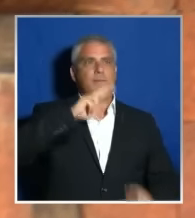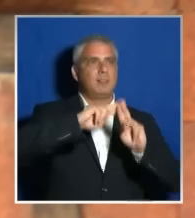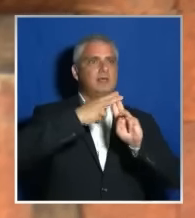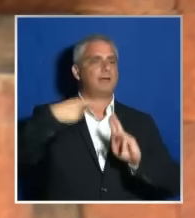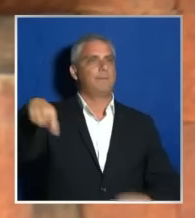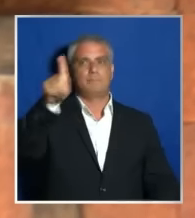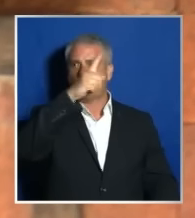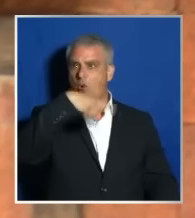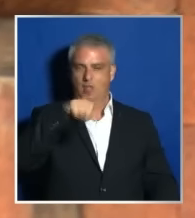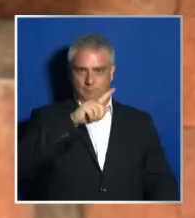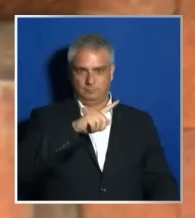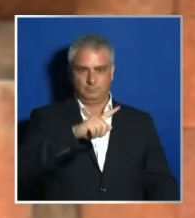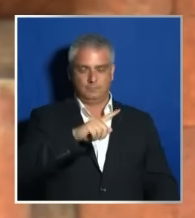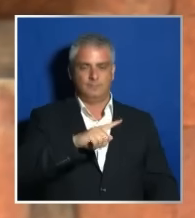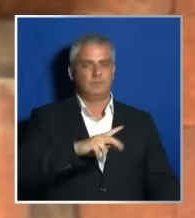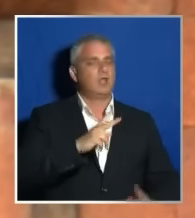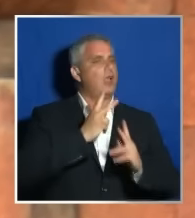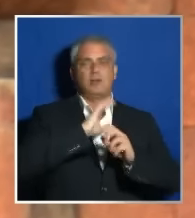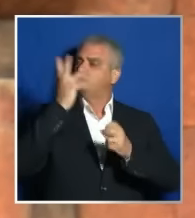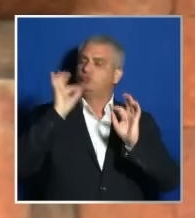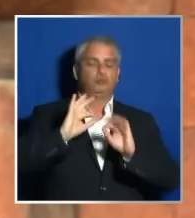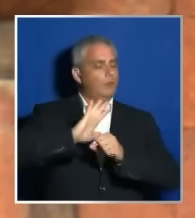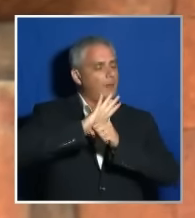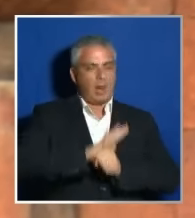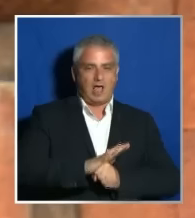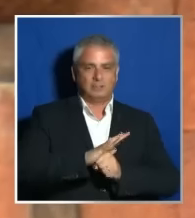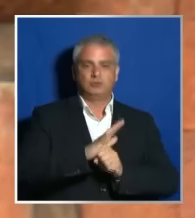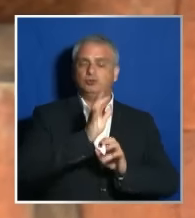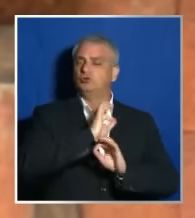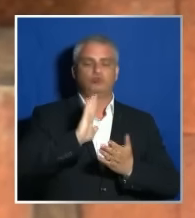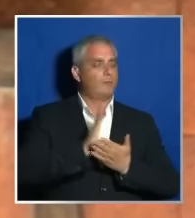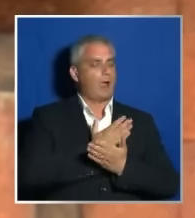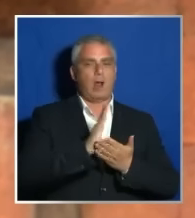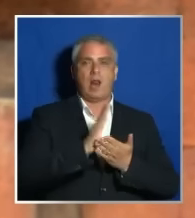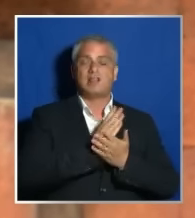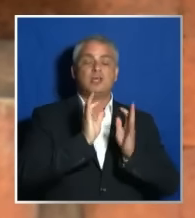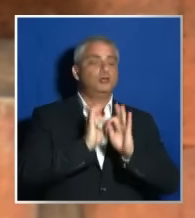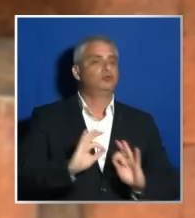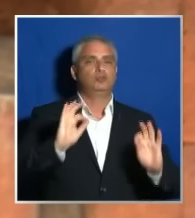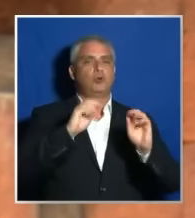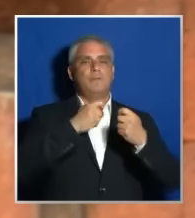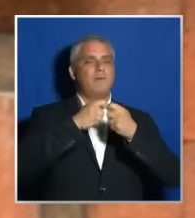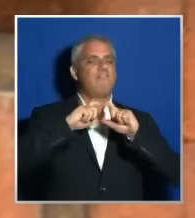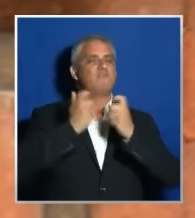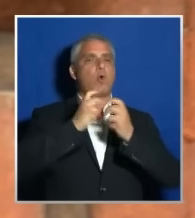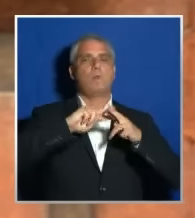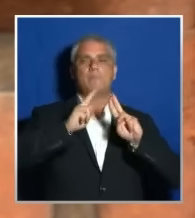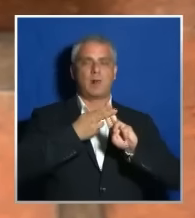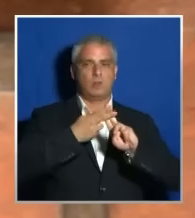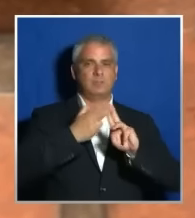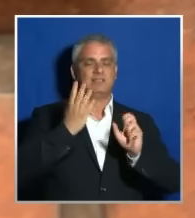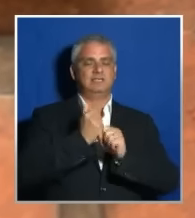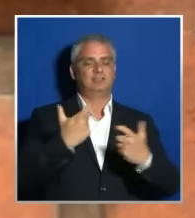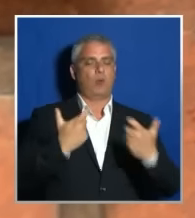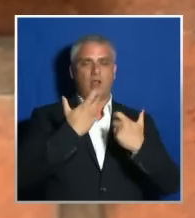world, no amount of pressure, no decision by any international forum will